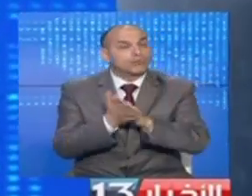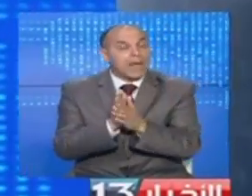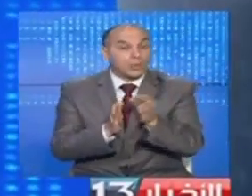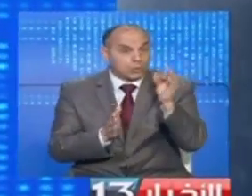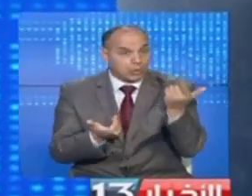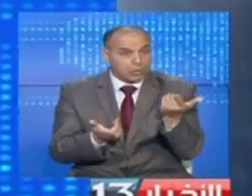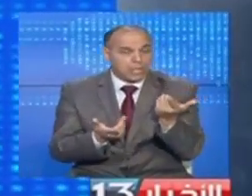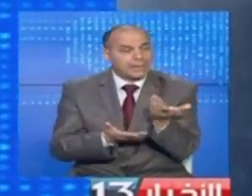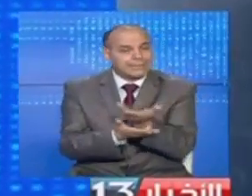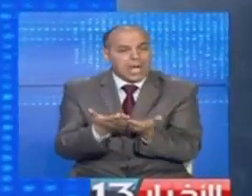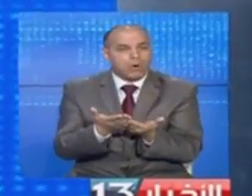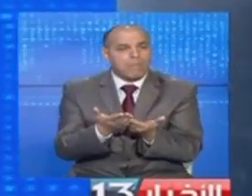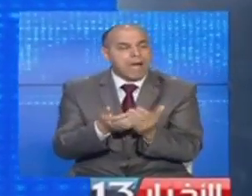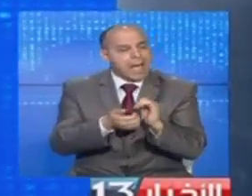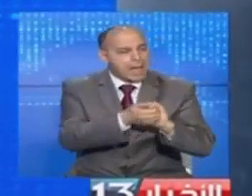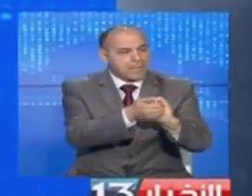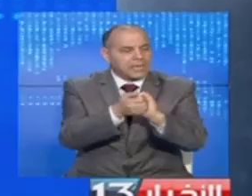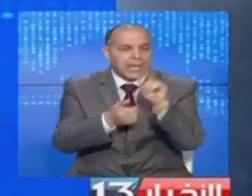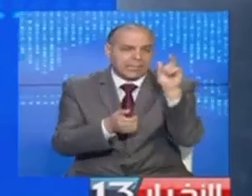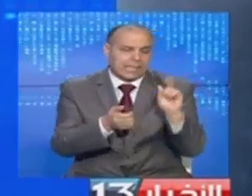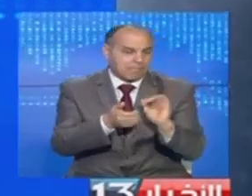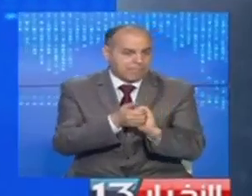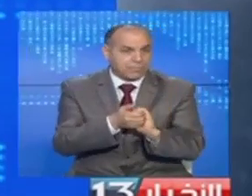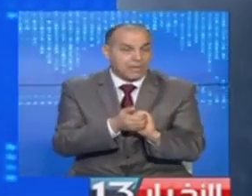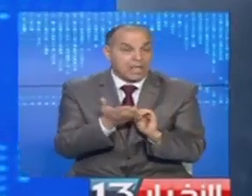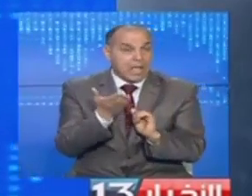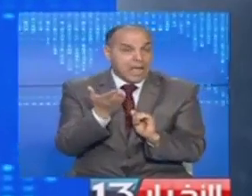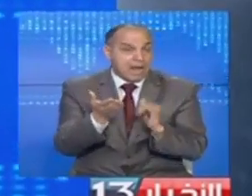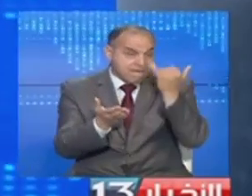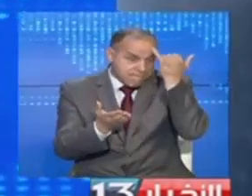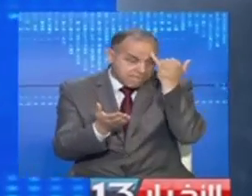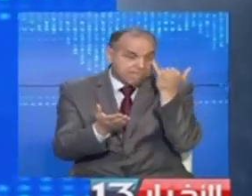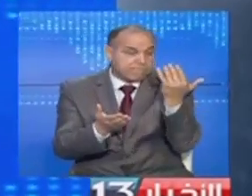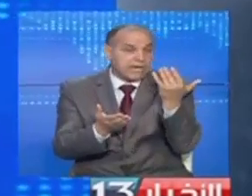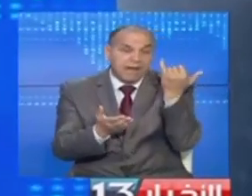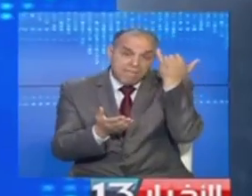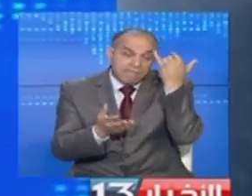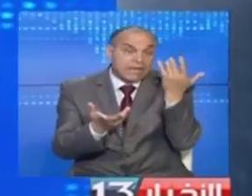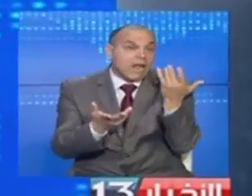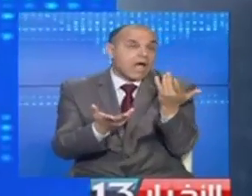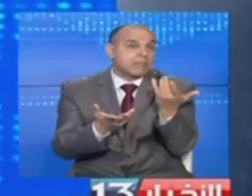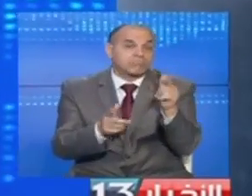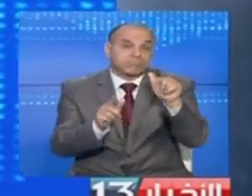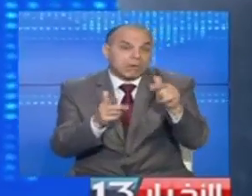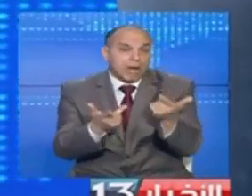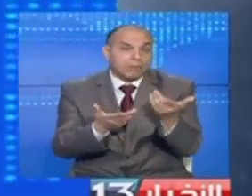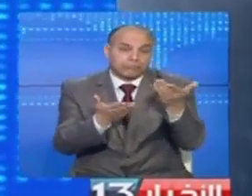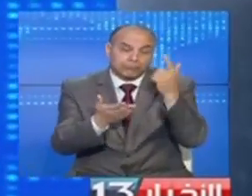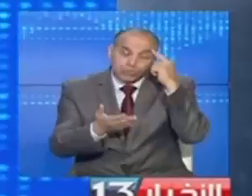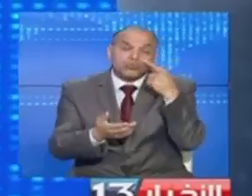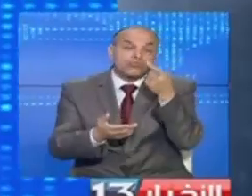المدني للتعاون مع الأصدقاء الإيطاليين، فهل من فكرة عن هذه المبادرات حتى وإن كانت